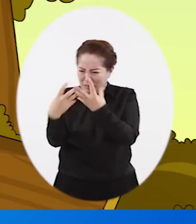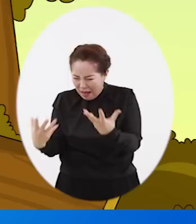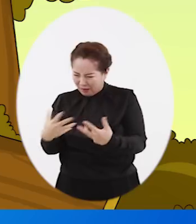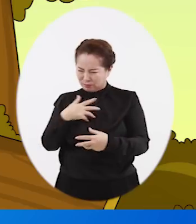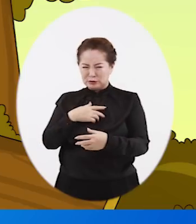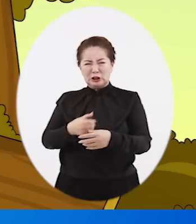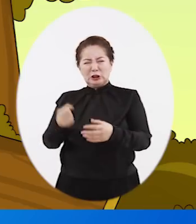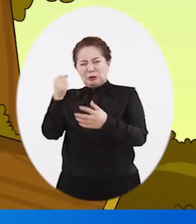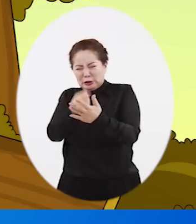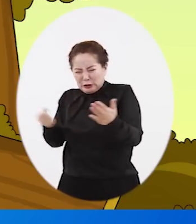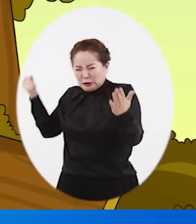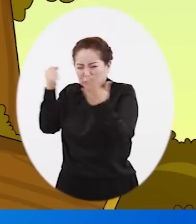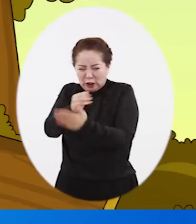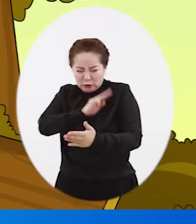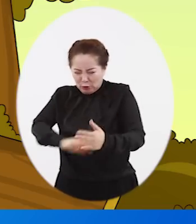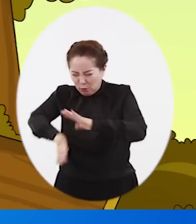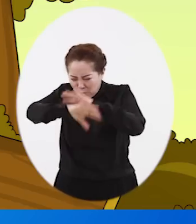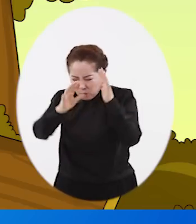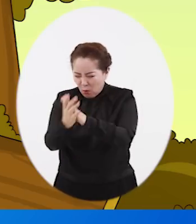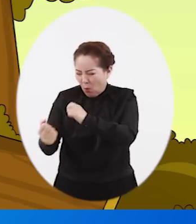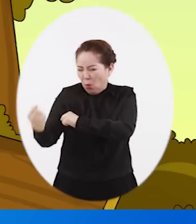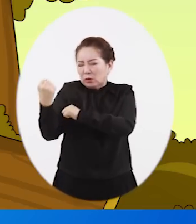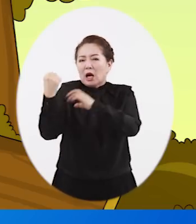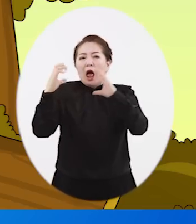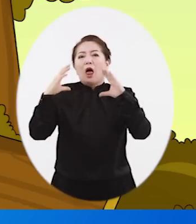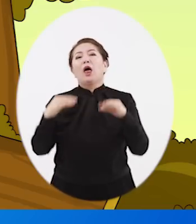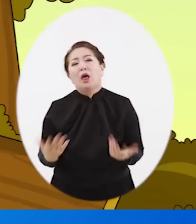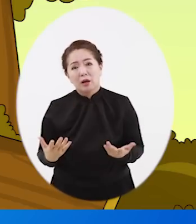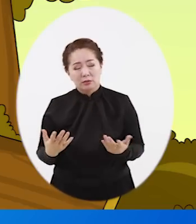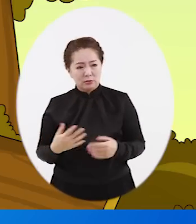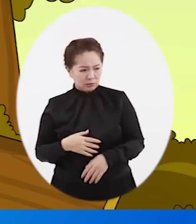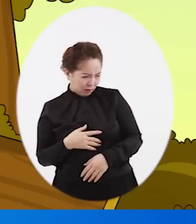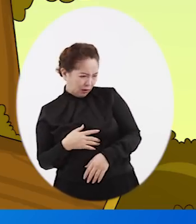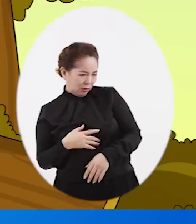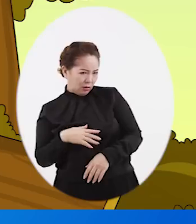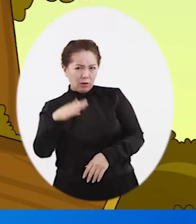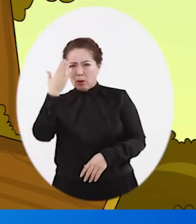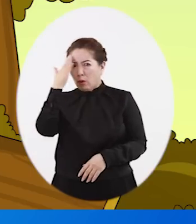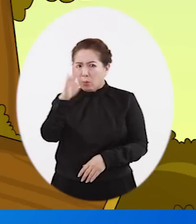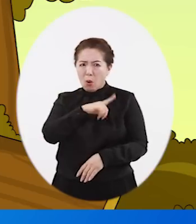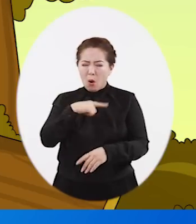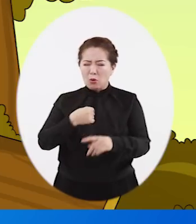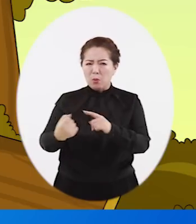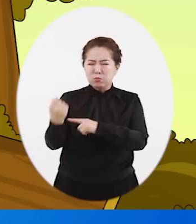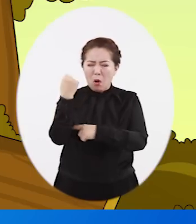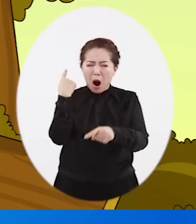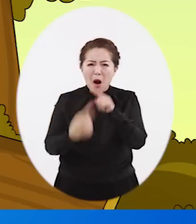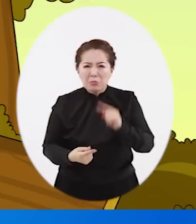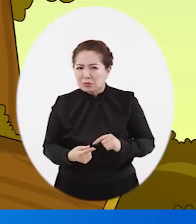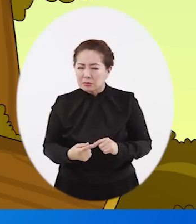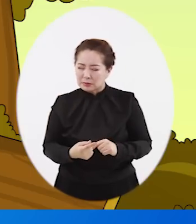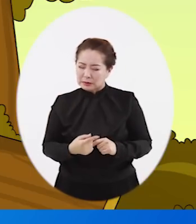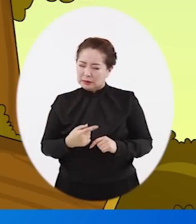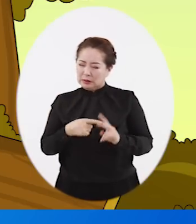ингэж цогох гэж хам хүчээ барлаа. Гэтэл энэ өвгөн бүр ажигч үгүй шүү. Ямар тач хүчээ